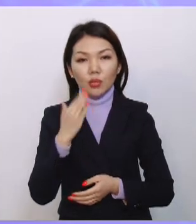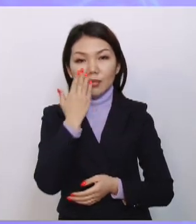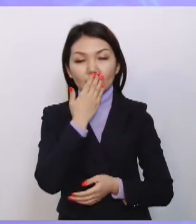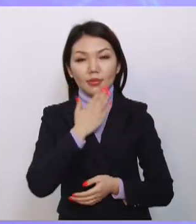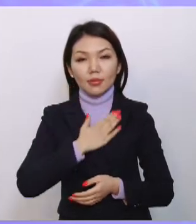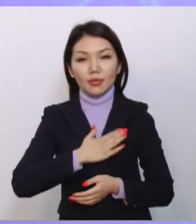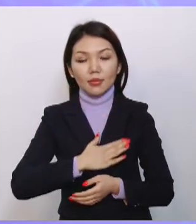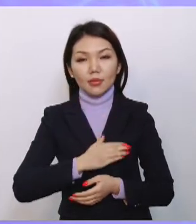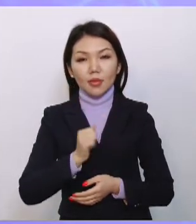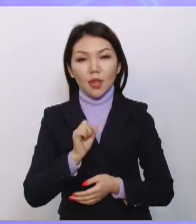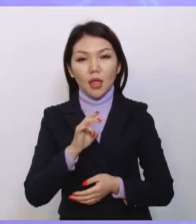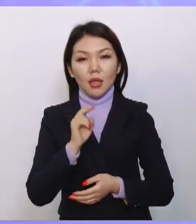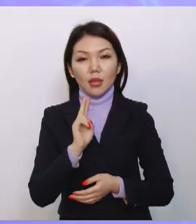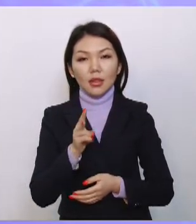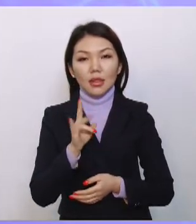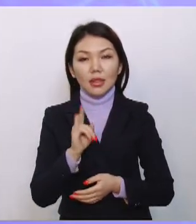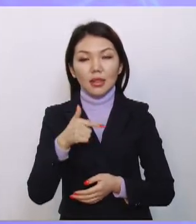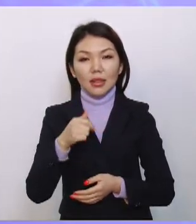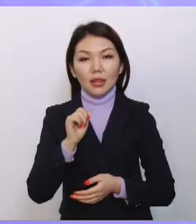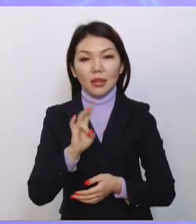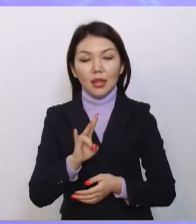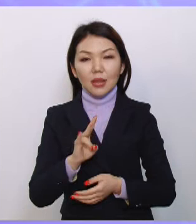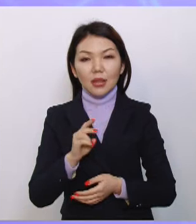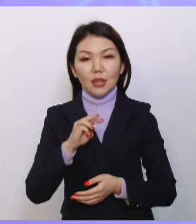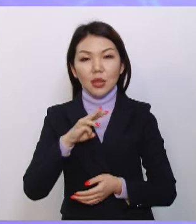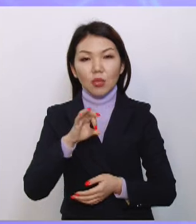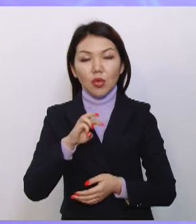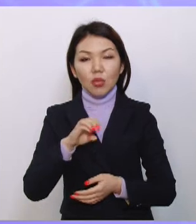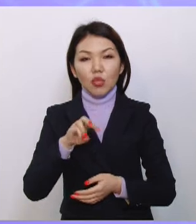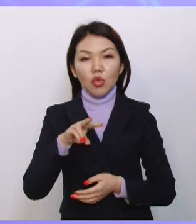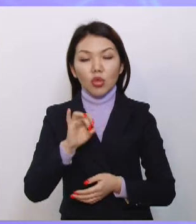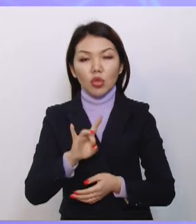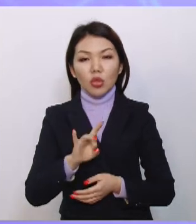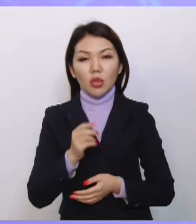Жыты аңкыган мөмөлөр кандай сонун?